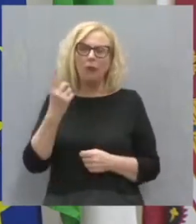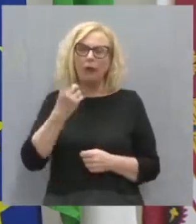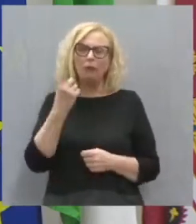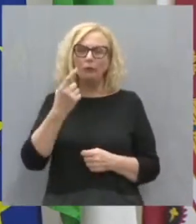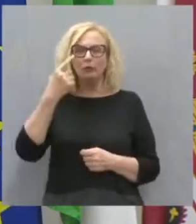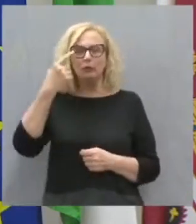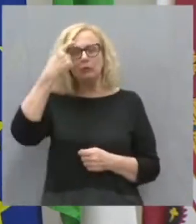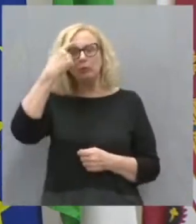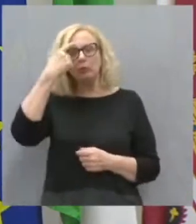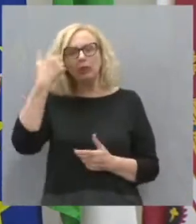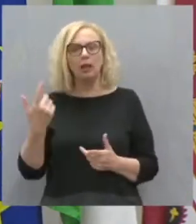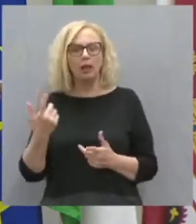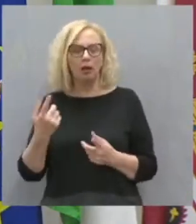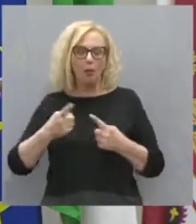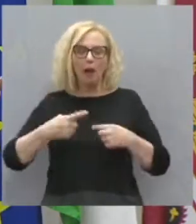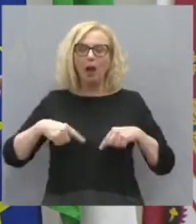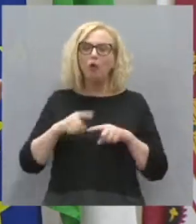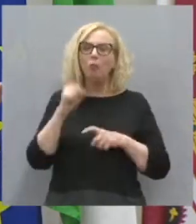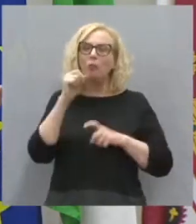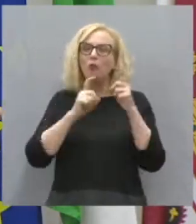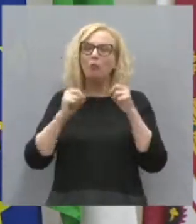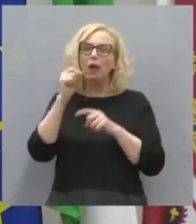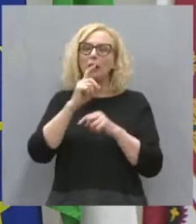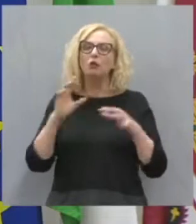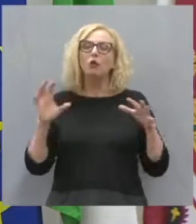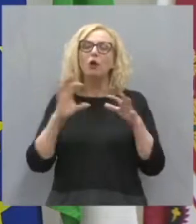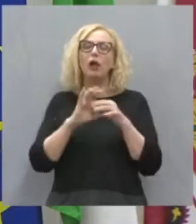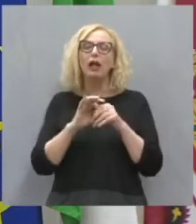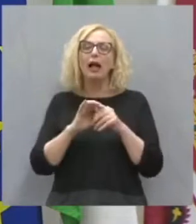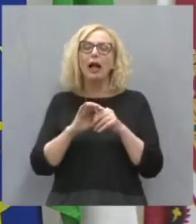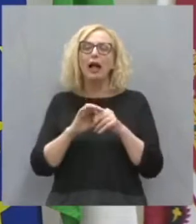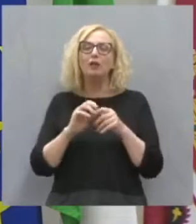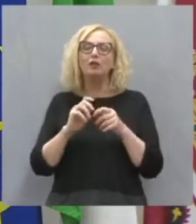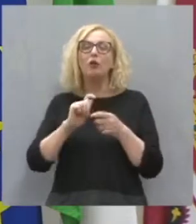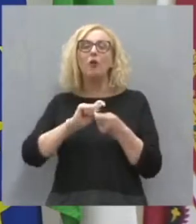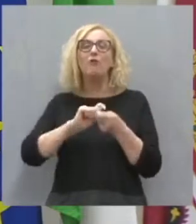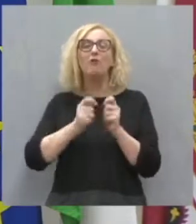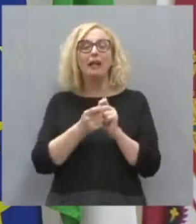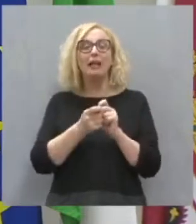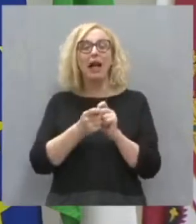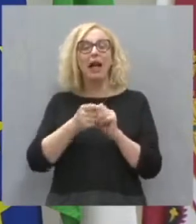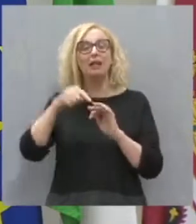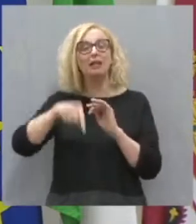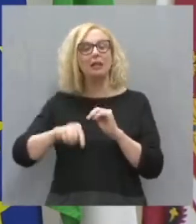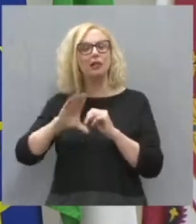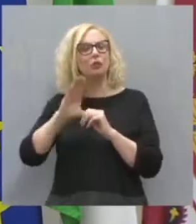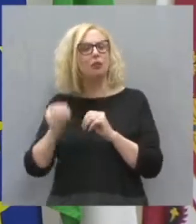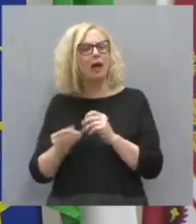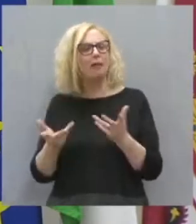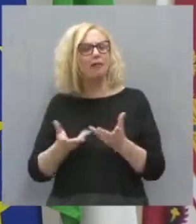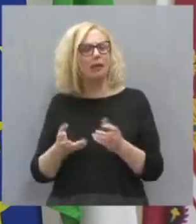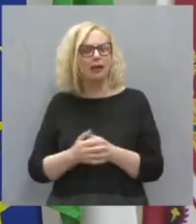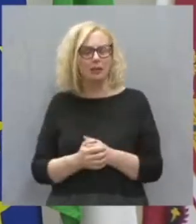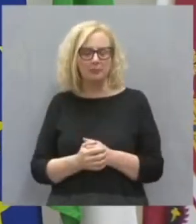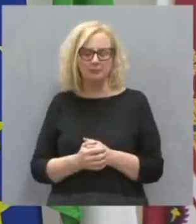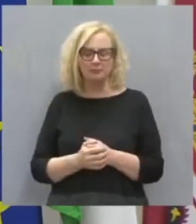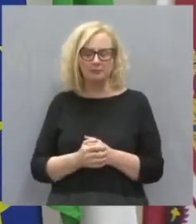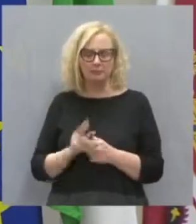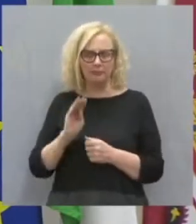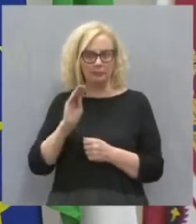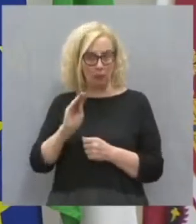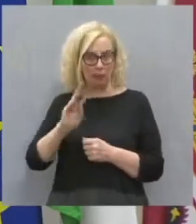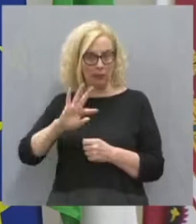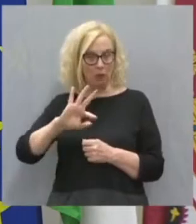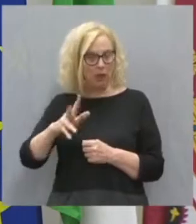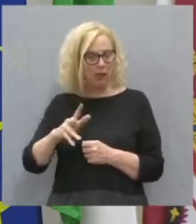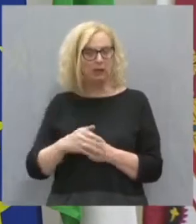preoccupati o meno per la variante sudafricana questa la prima domanda è una seconda domanda c'è scetticismo perché